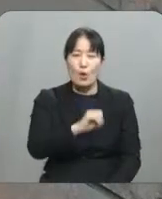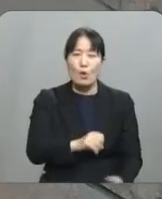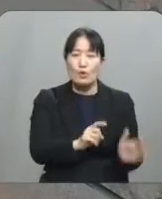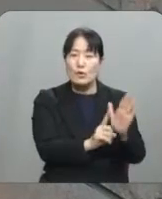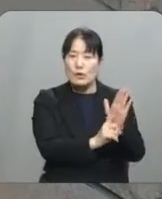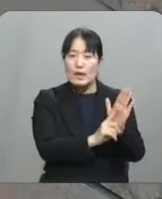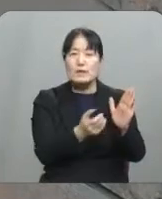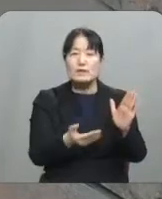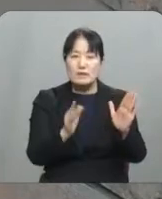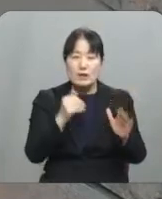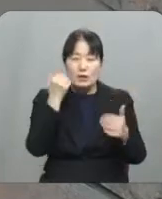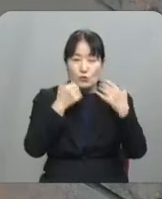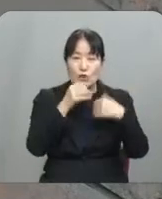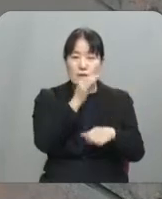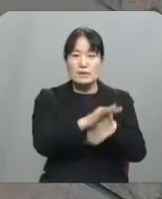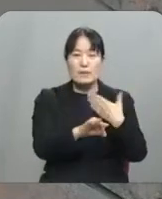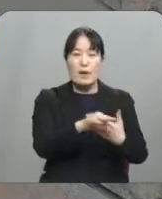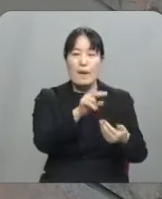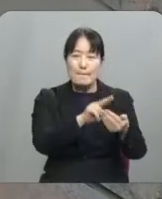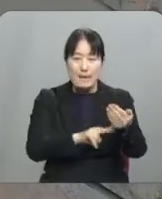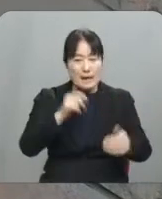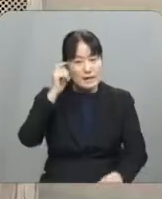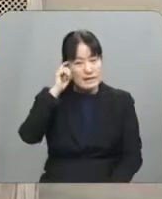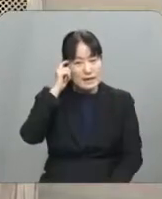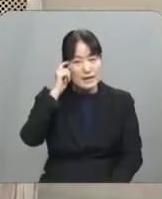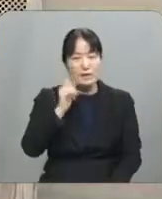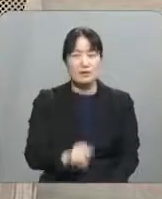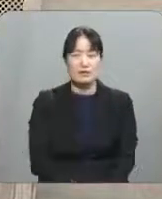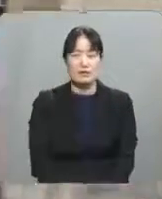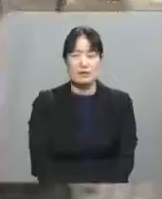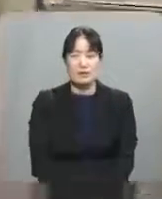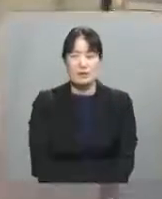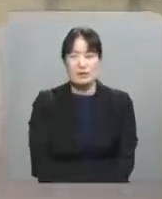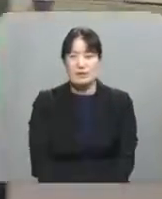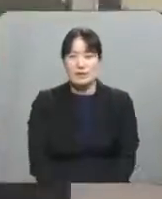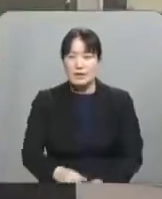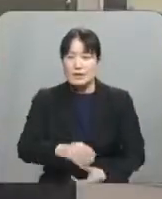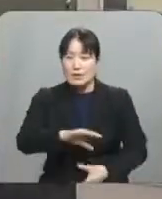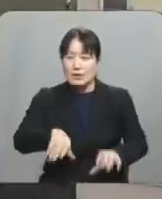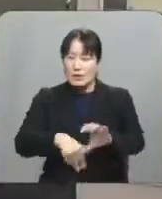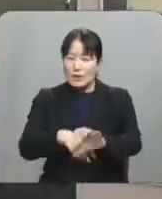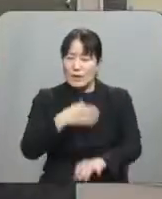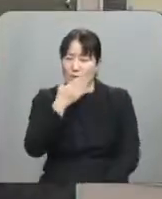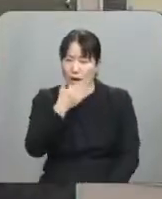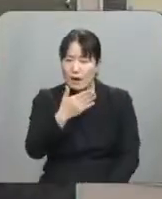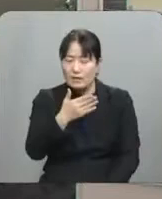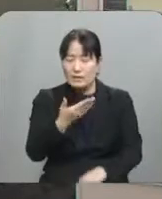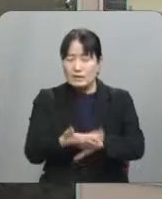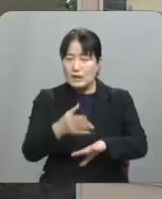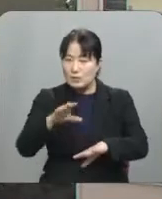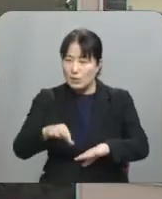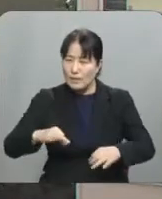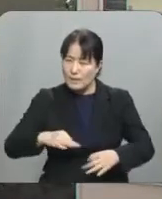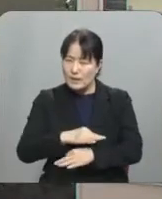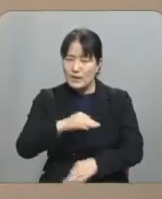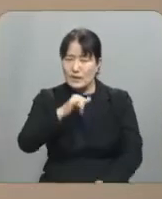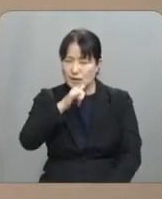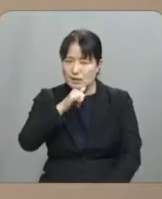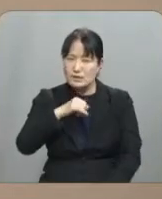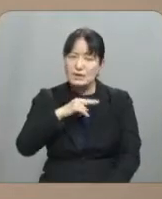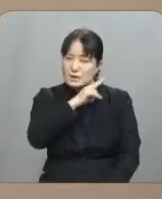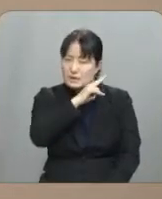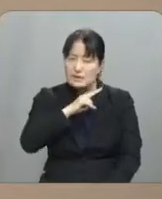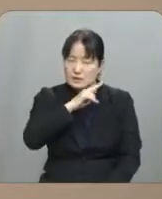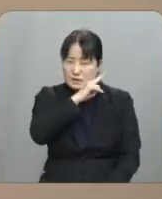누가 사면은 뭐 팔고 안 그러면 말라고 이랬는데. 이런 거래가 가능했던 게 또 다른 대가가 있었던 것